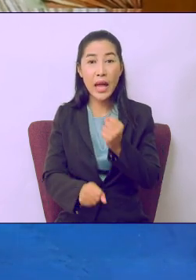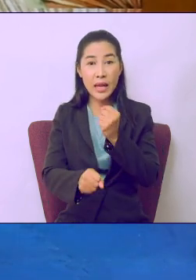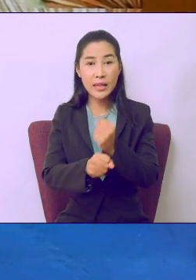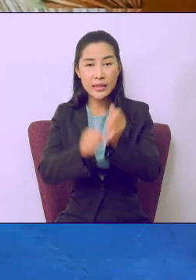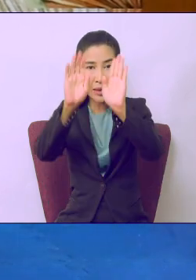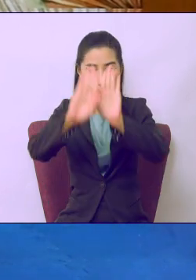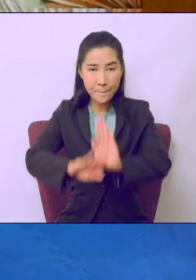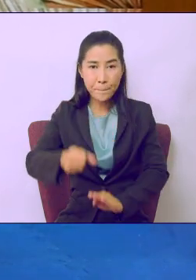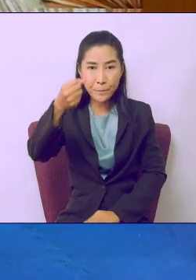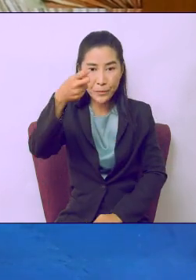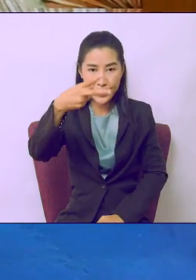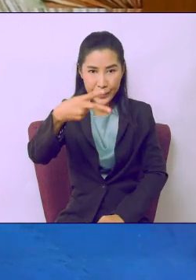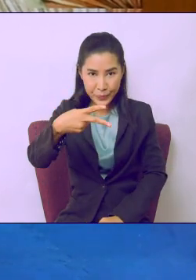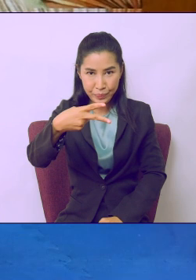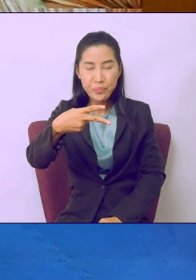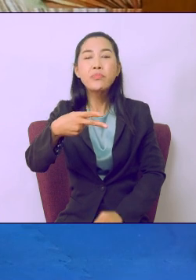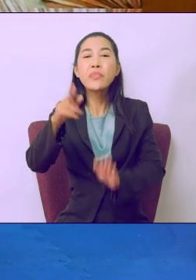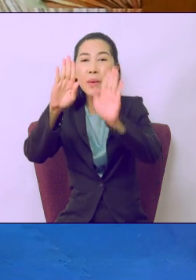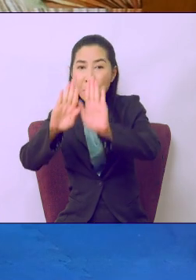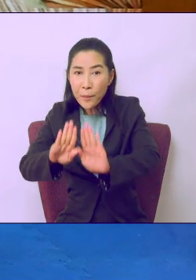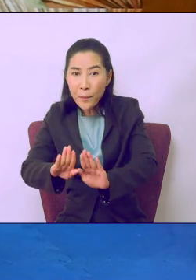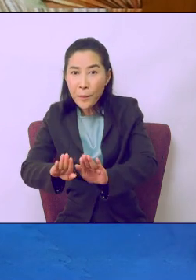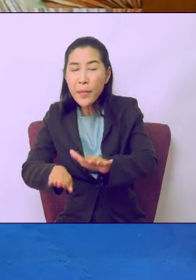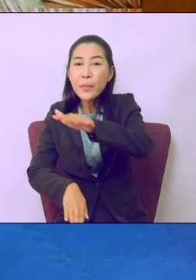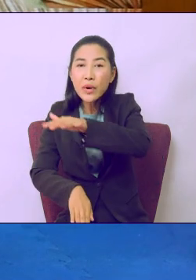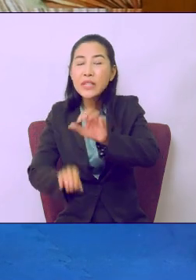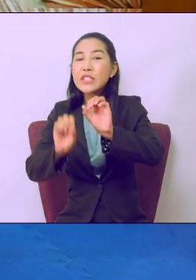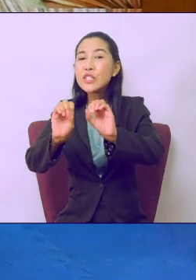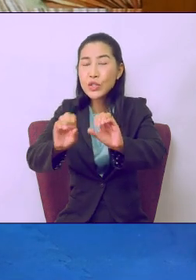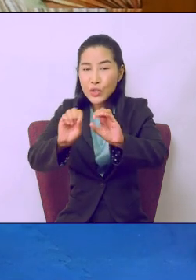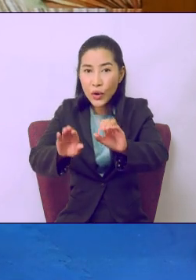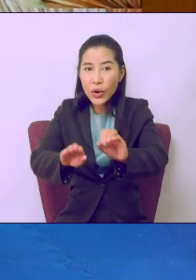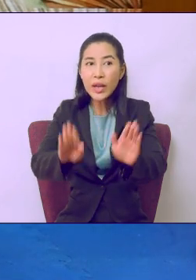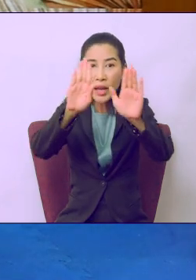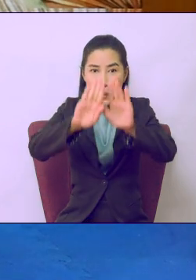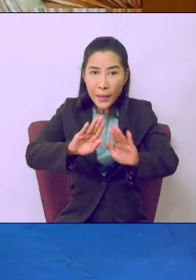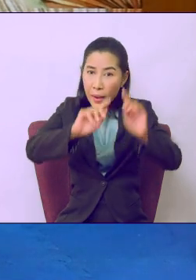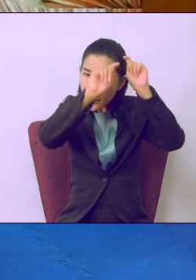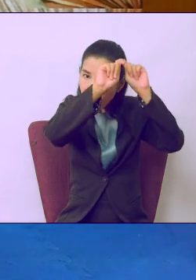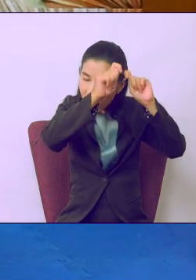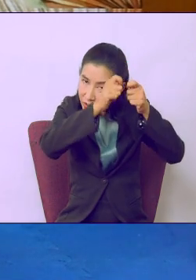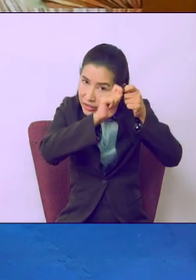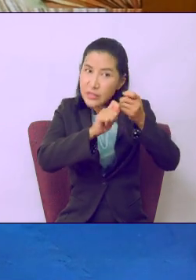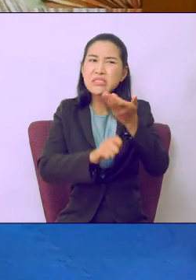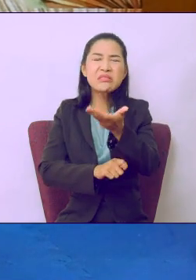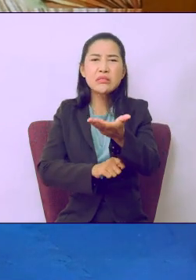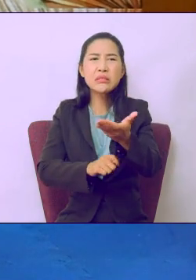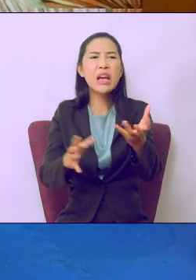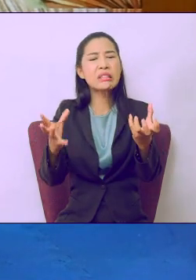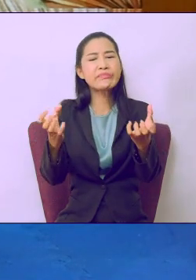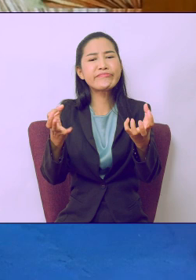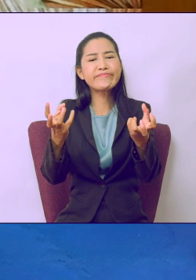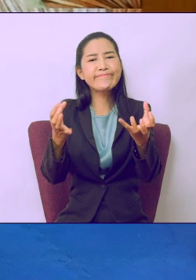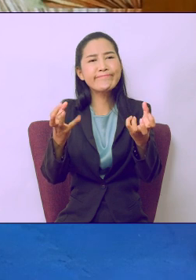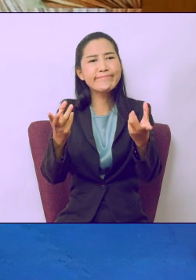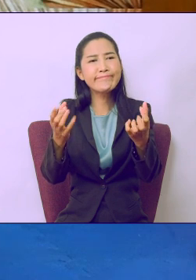2แบบเนาะผมจะทำแบบแบบปกติที่ที่ที่ผมสอนนะครับกับเด็กออทิสติกก็เป็นนะครับคือไม่สามารถขยับนิ้ว